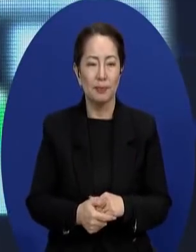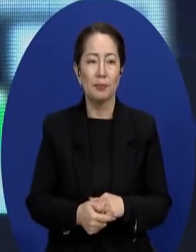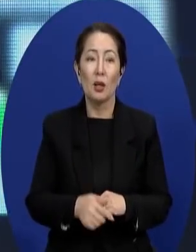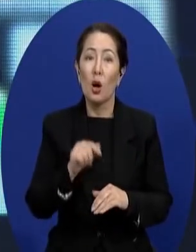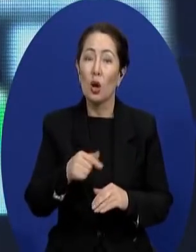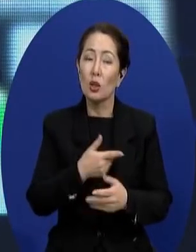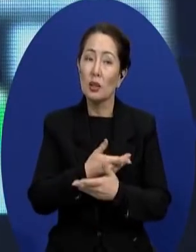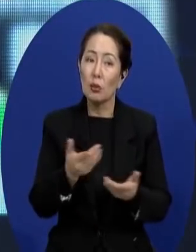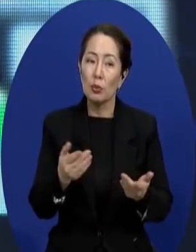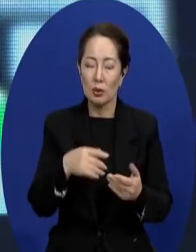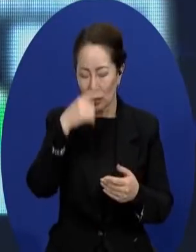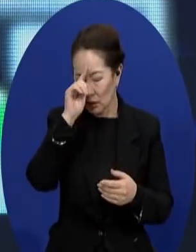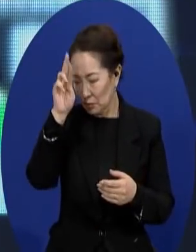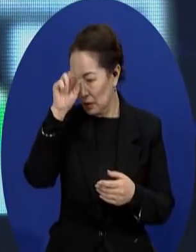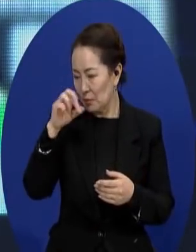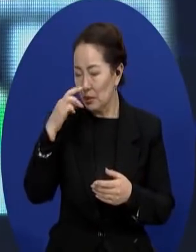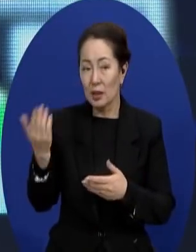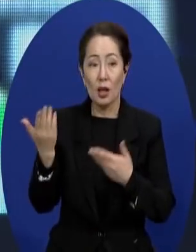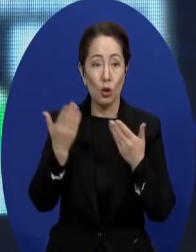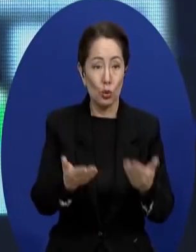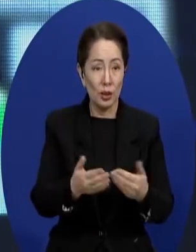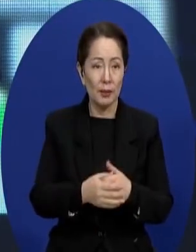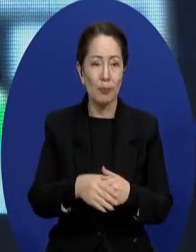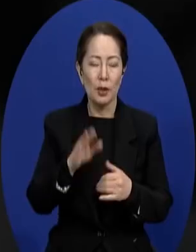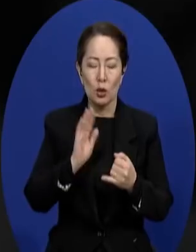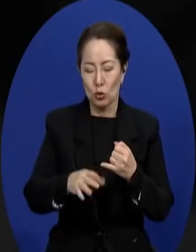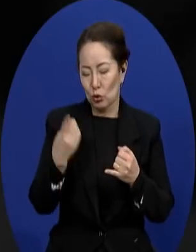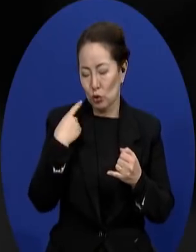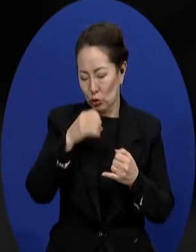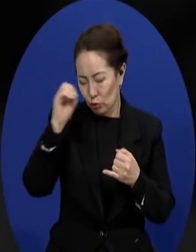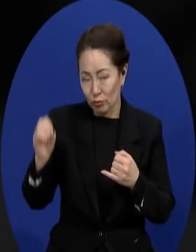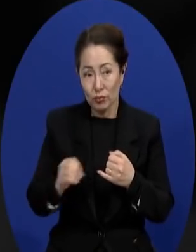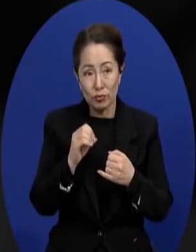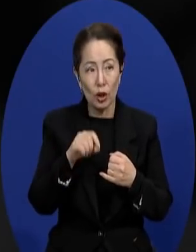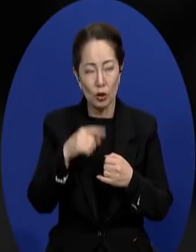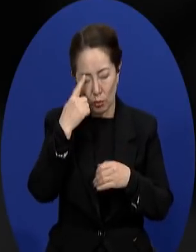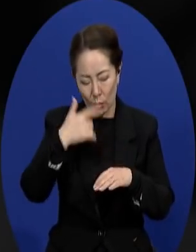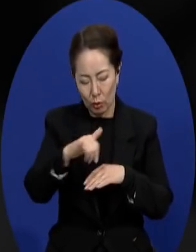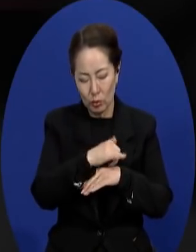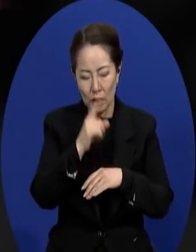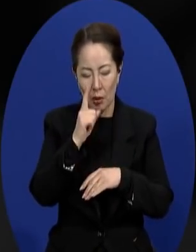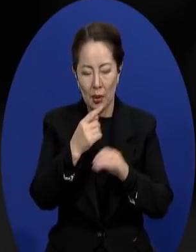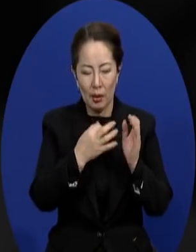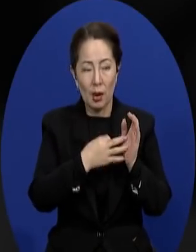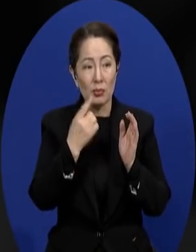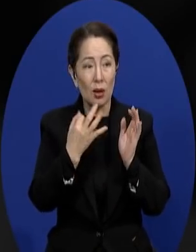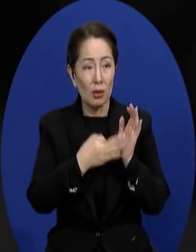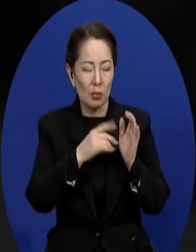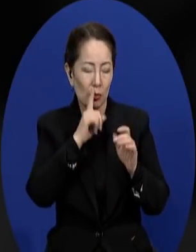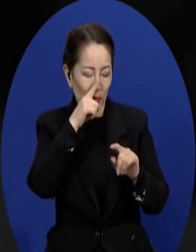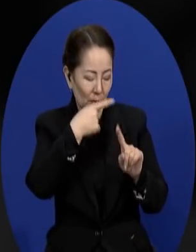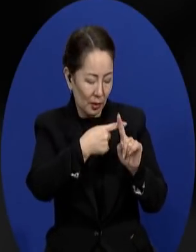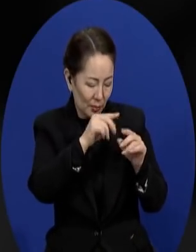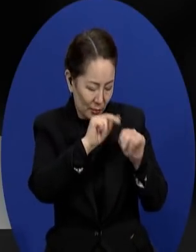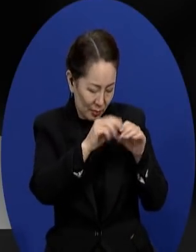Одоо та бүхэнд эрүүл мэндийн яамны мэдээ танилцуулъя. Сүүлийн хоногт улсын хэмжээнд 1818 иргэн коронавирусын халдвараар өвчлөсөн PCR